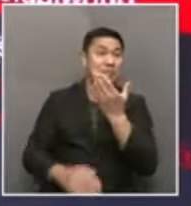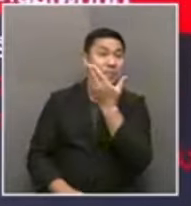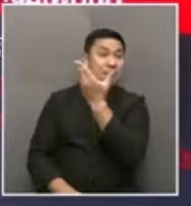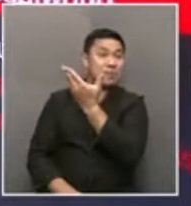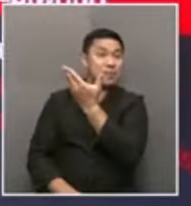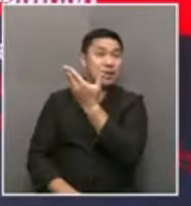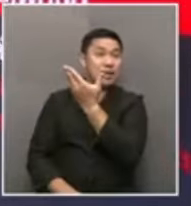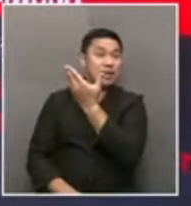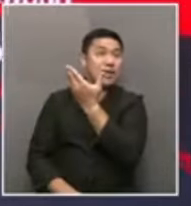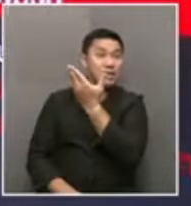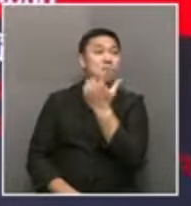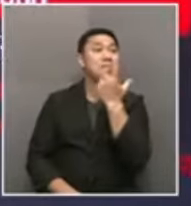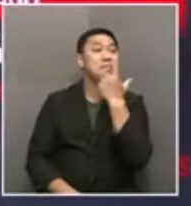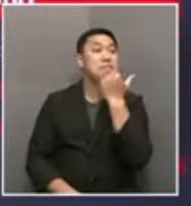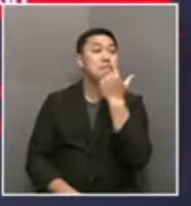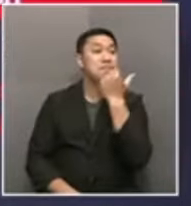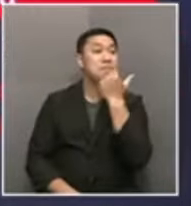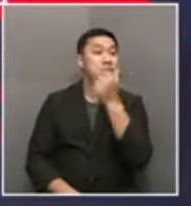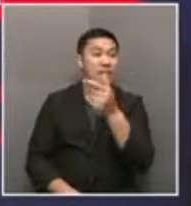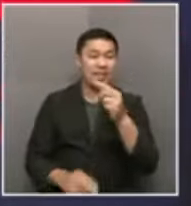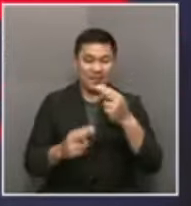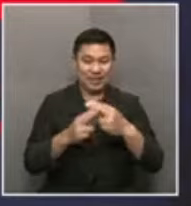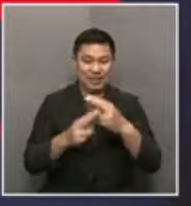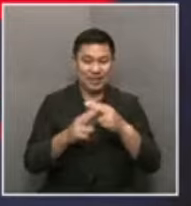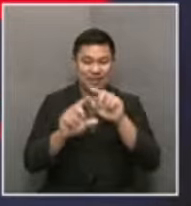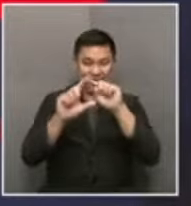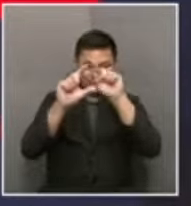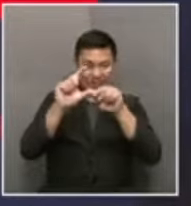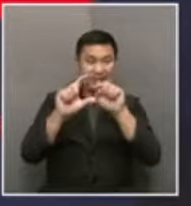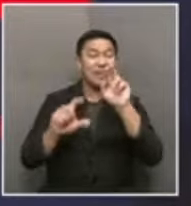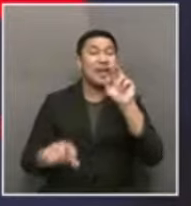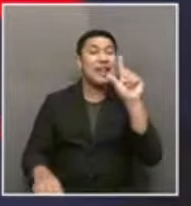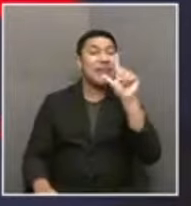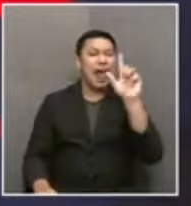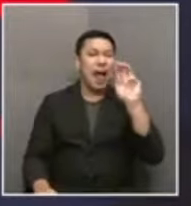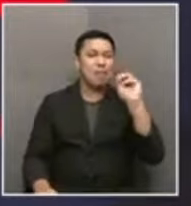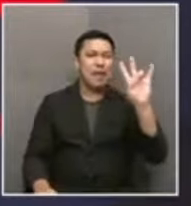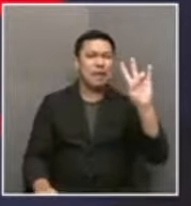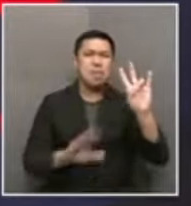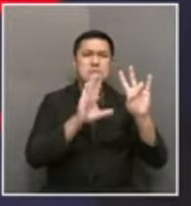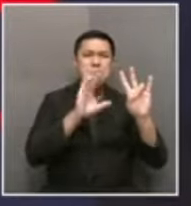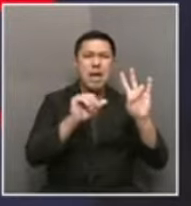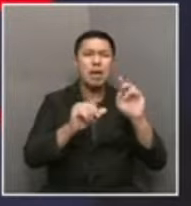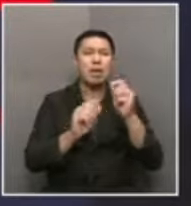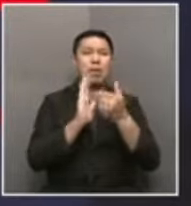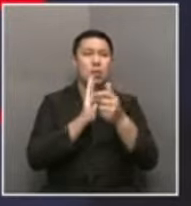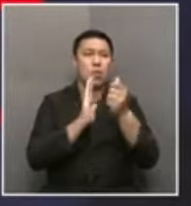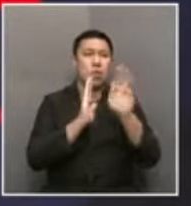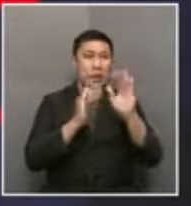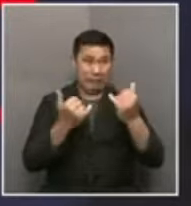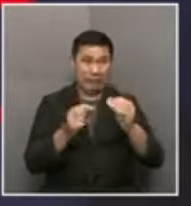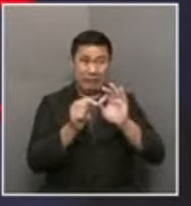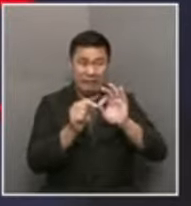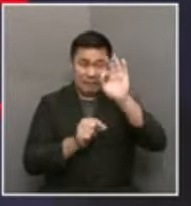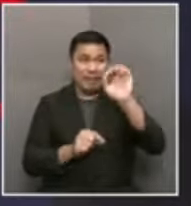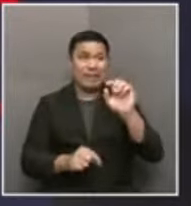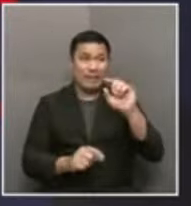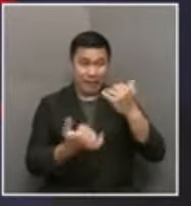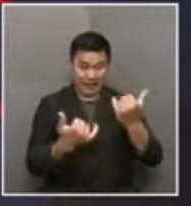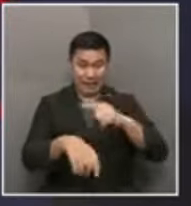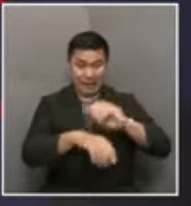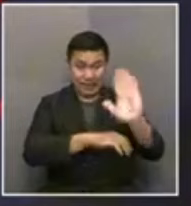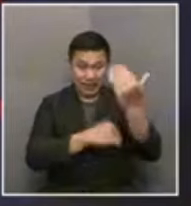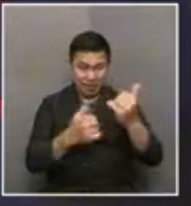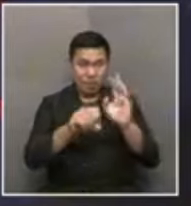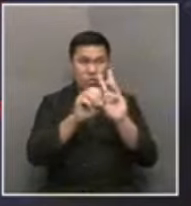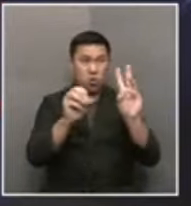ตอนนี้นะคะสถานการณ์น้ำบริเวณสถานี M7 ก็คือที่อำเภอเมืองจังหวัดอุบลราชธานีวัดเมื่อเช้านี้เลยนะคะ28กันยายนเวลา